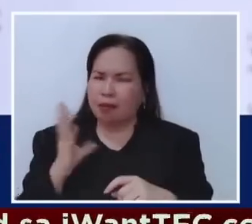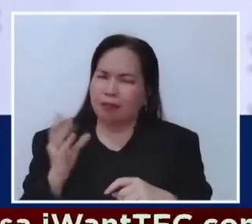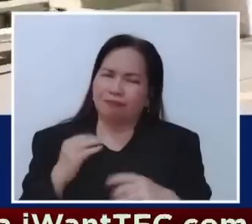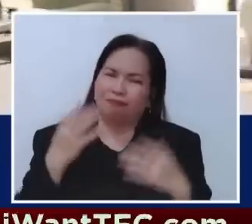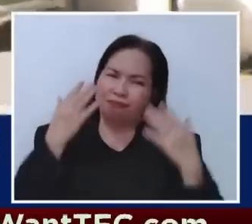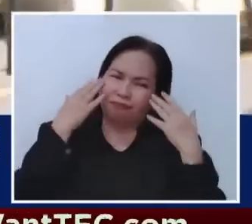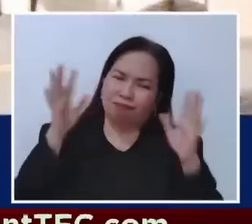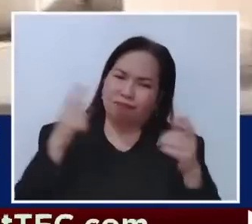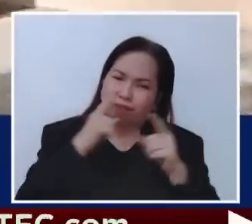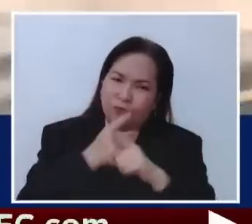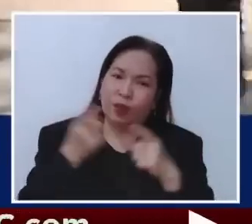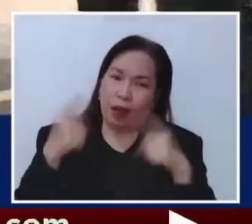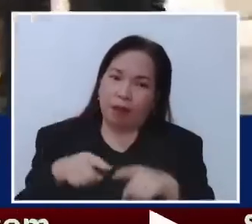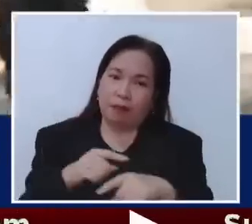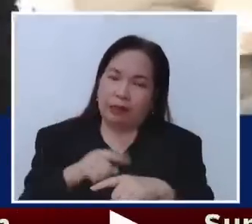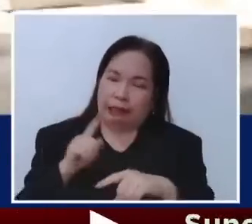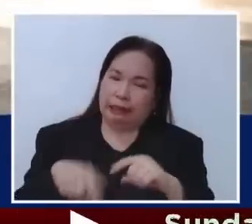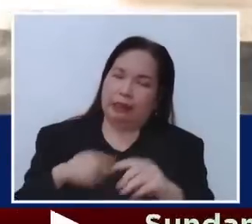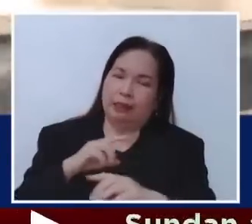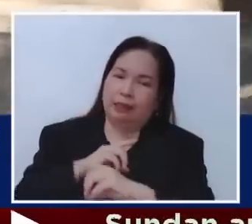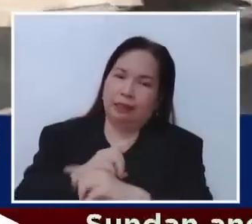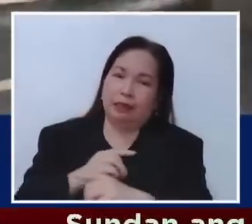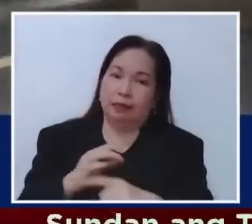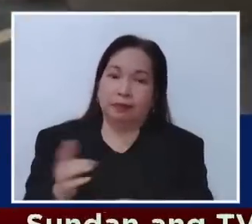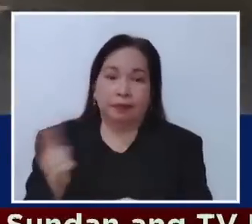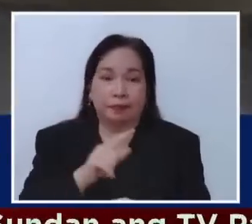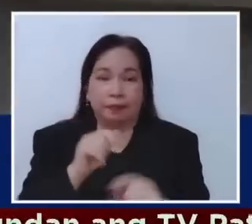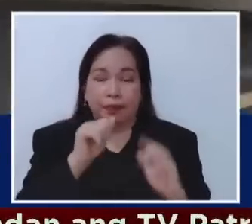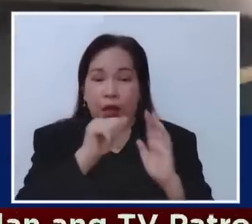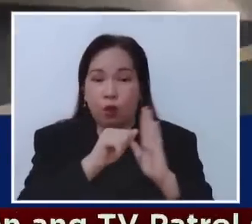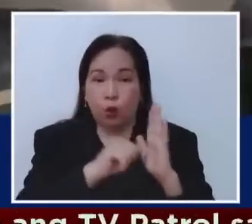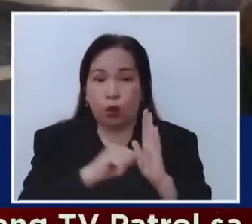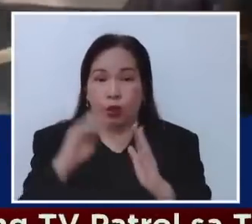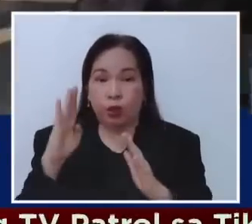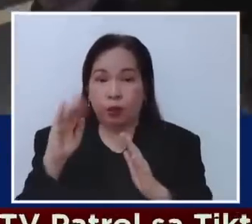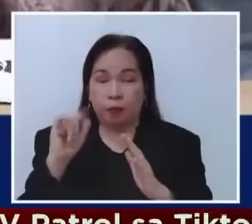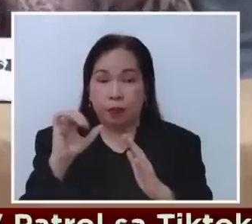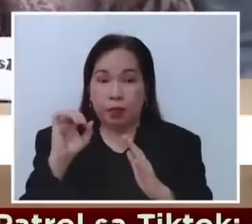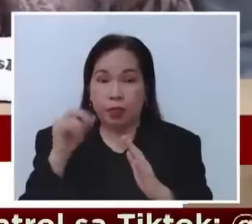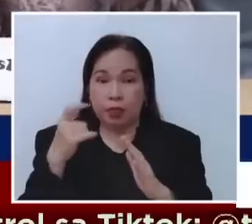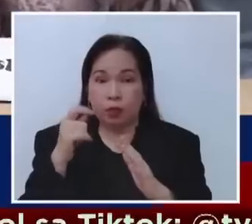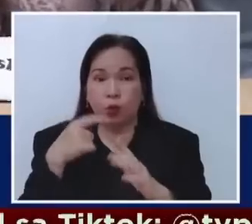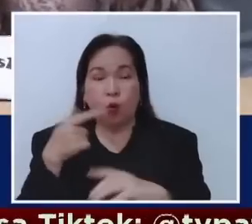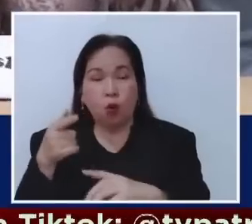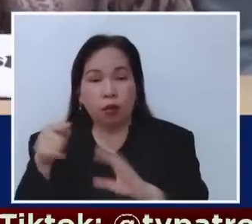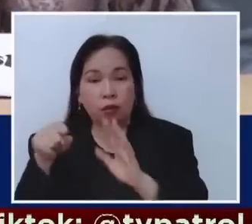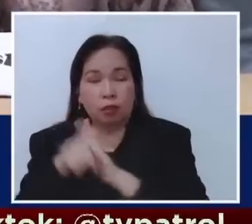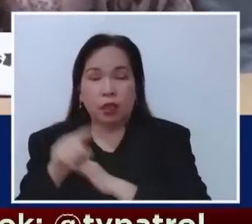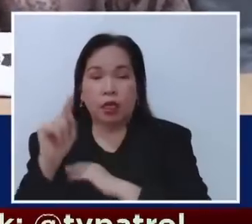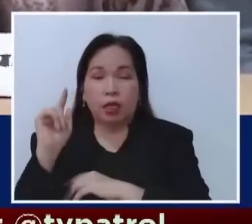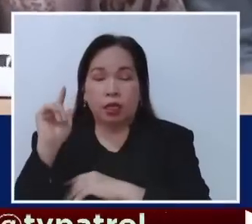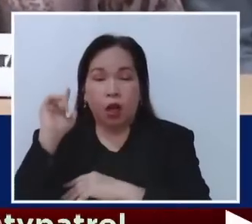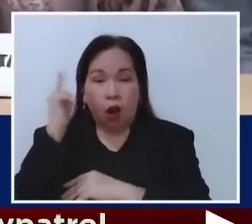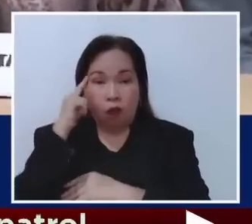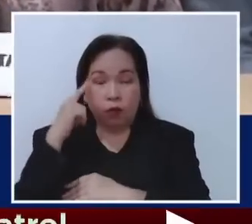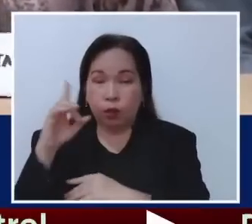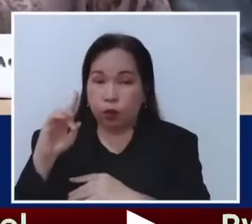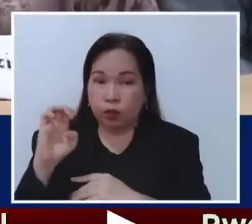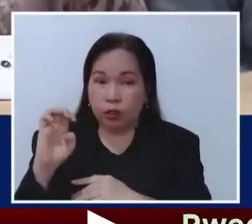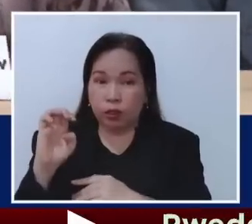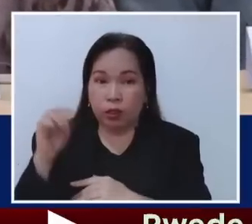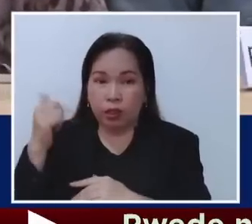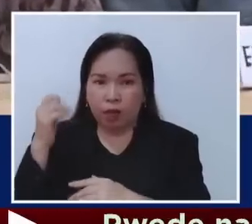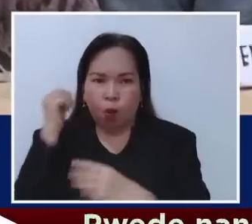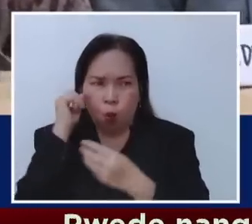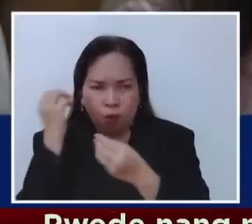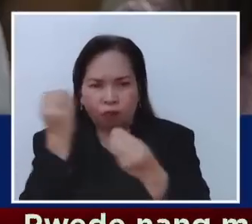yan or hindi. Si Attorney Levito Baligod, abogado ng pamilya ng pinaslang na Negros Oriental Governor Roel Degamo, ang naging impormante